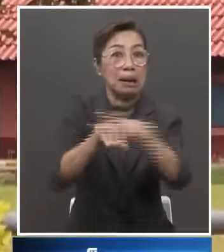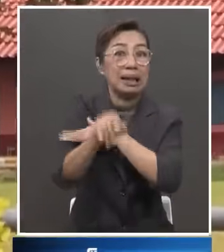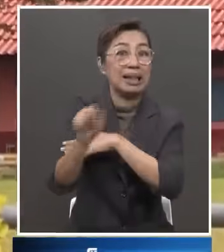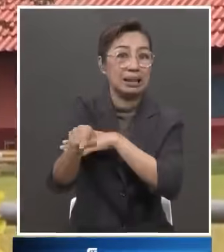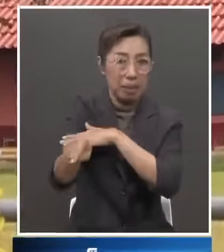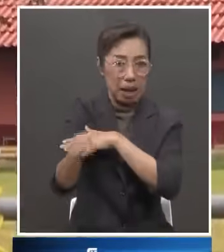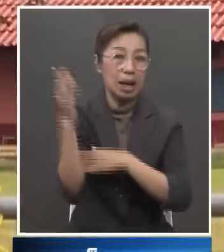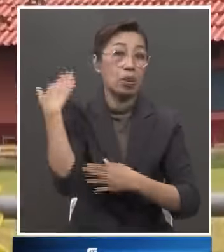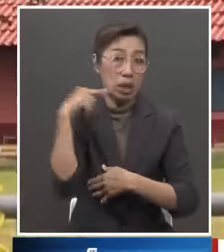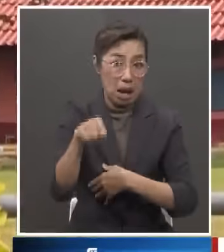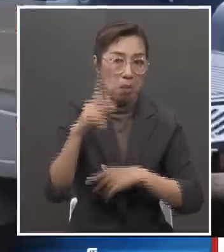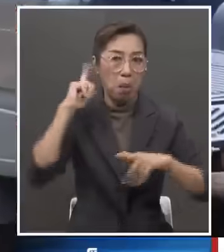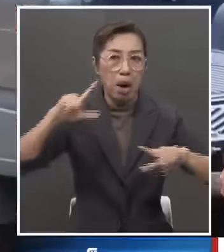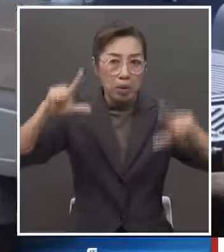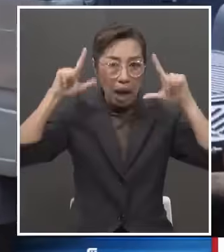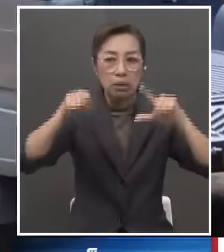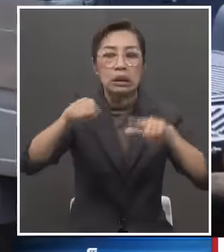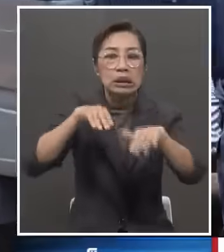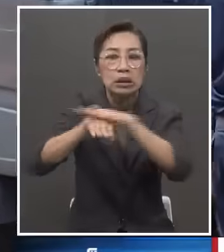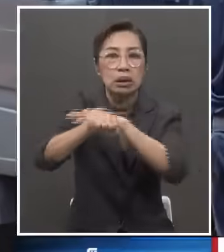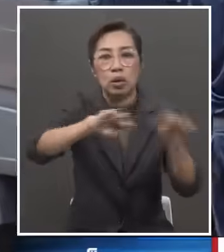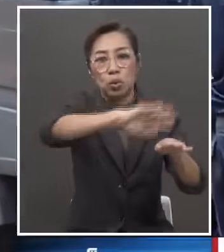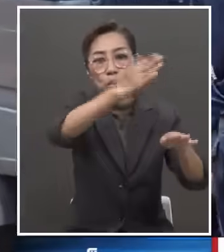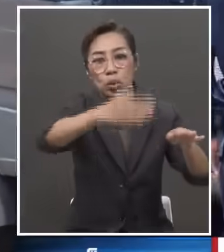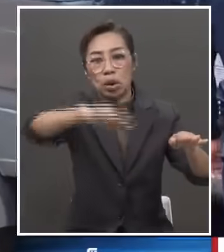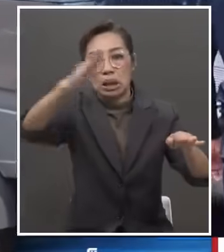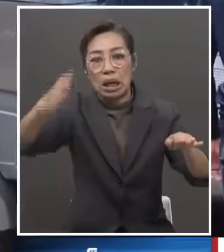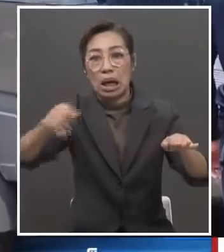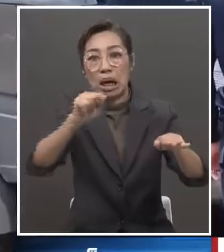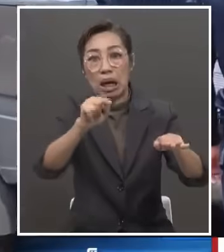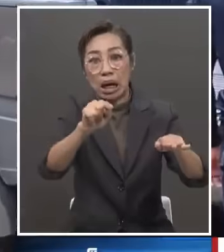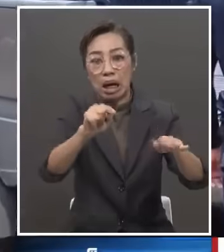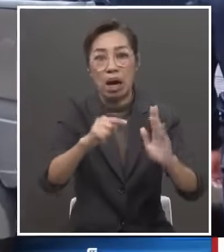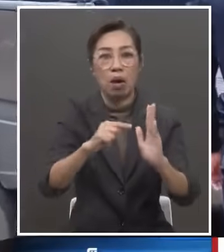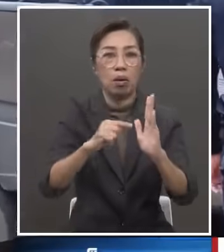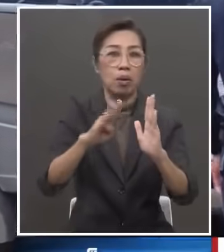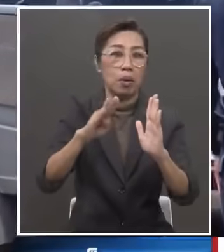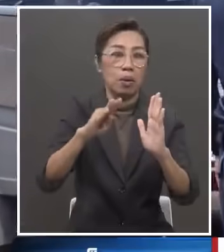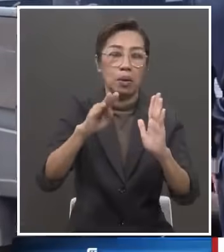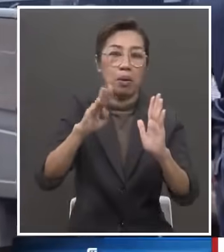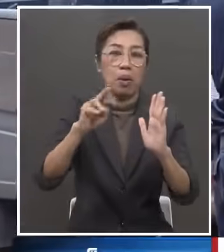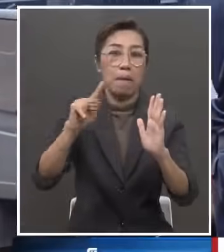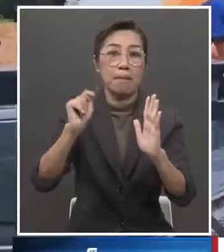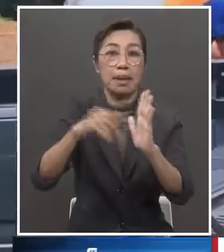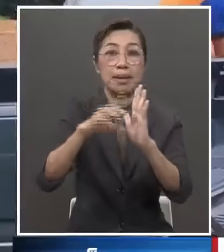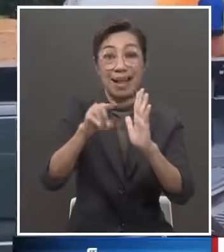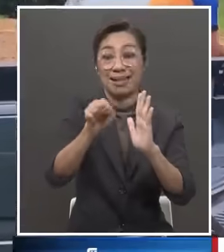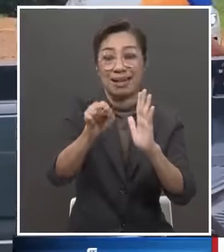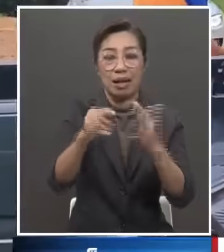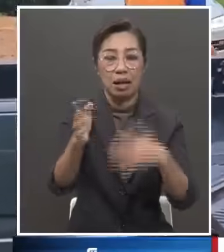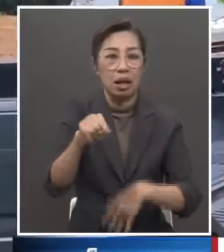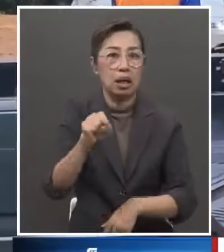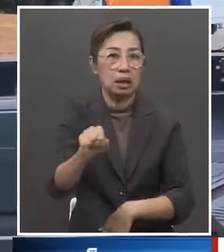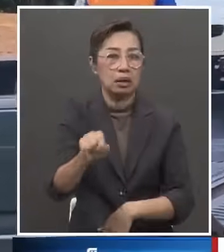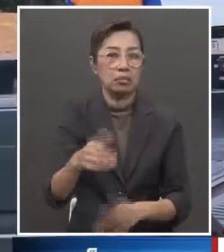ฮะหลบหนีกันออกมาแล้วตอนเนี้ยไปซ่อนตัวอยู่ในแนวเทือกเขาบรรทัดแล้วก็นำมาสู่การไล่ได้ล่าจับกุมตัวตัวของเสี่ยแป้งเนี่ยถูก